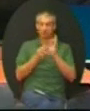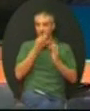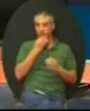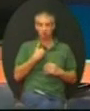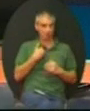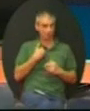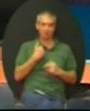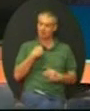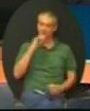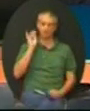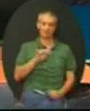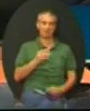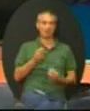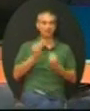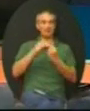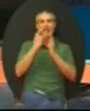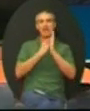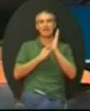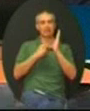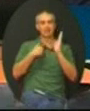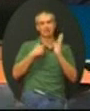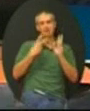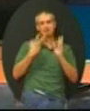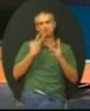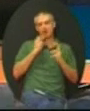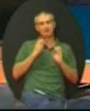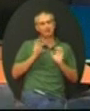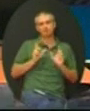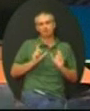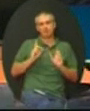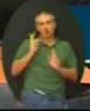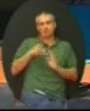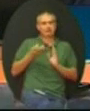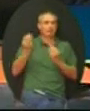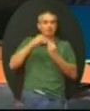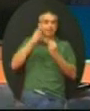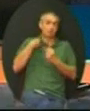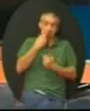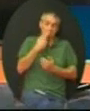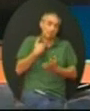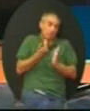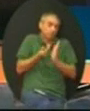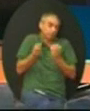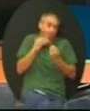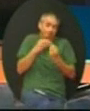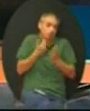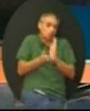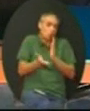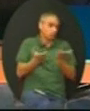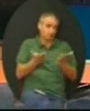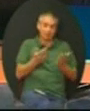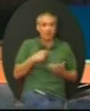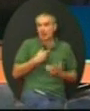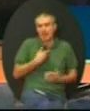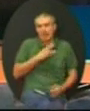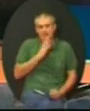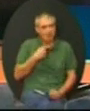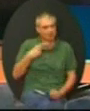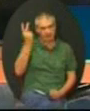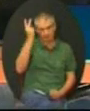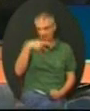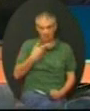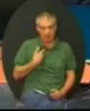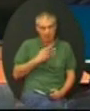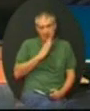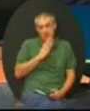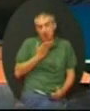אותי, אני מתנגד לעודף חקיקה, אני משתדל להימנע מחקיקה, בעיניי זה חקיקה עודפת, אין לי בעיה איתה, אני אומר עוד פעם, אני מבין את זה, אין